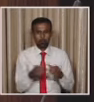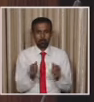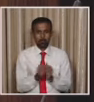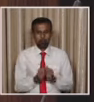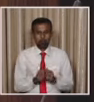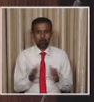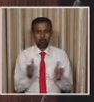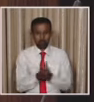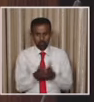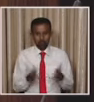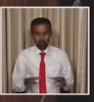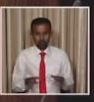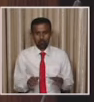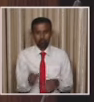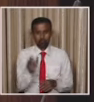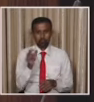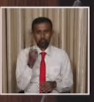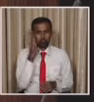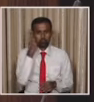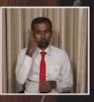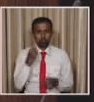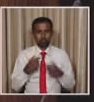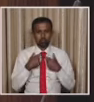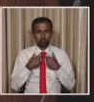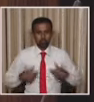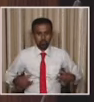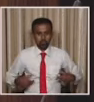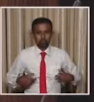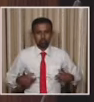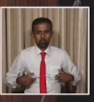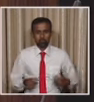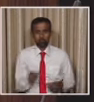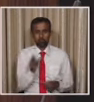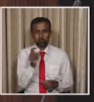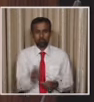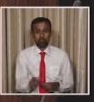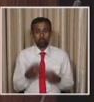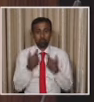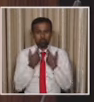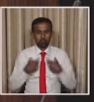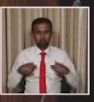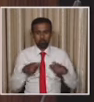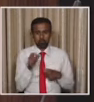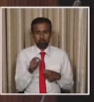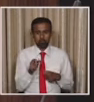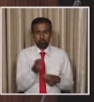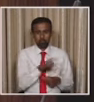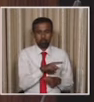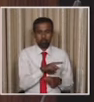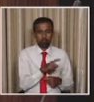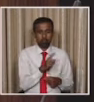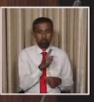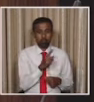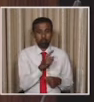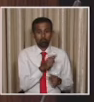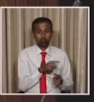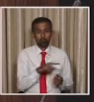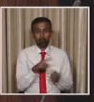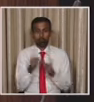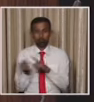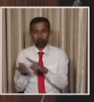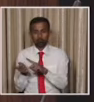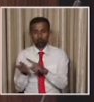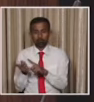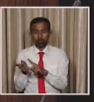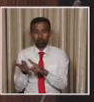අය. හැබැයි එතුමා ඉතාම දක්ෂ නීතිඥයෙක්. මේ නීතිඥයෙකුට එක පැත්තකට එක වෙලාවක පෙනී ඉඳලා තව පැත්තකට